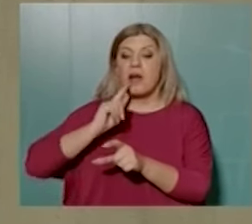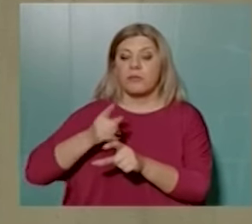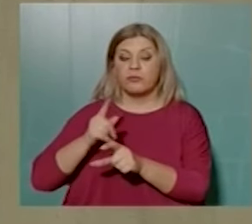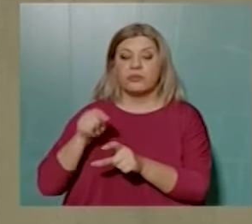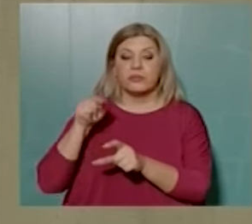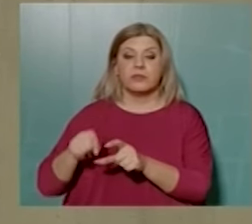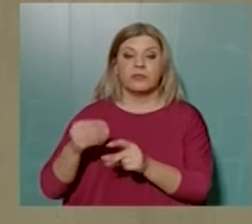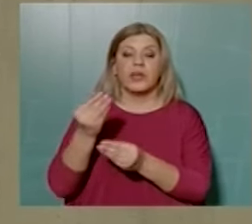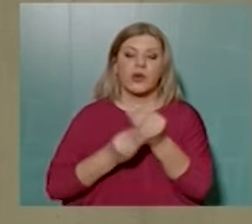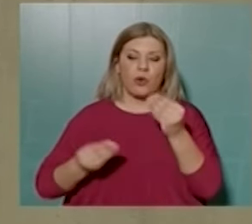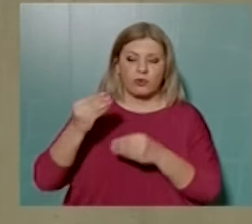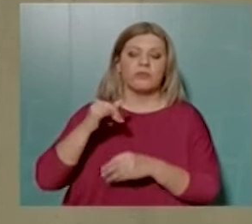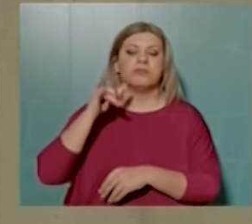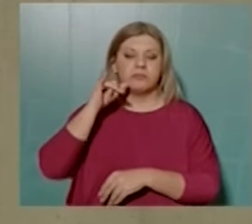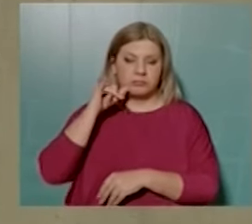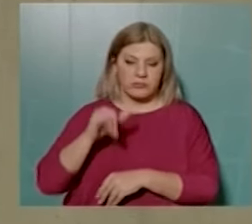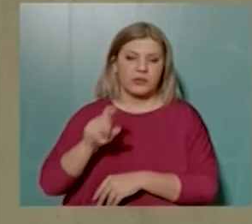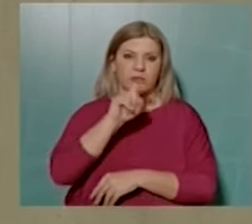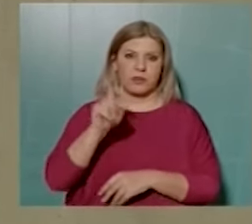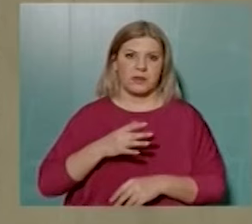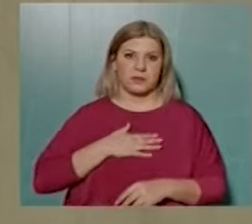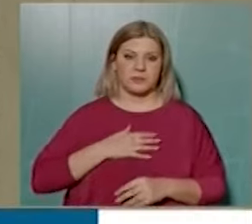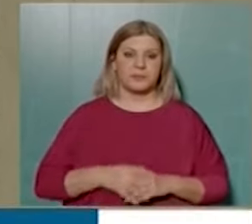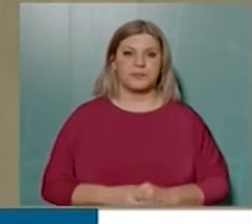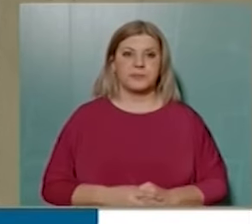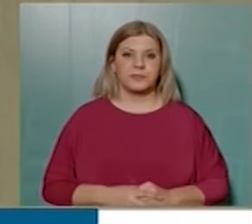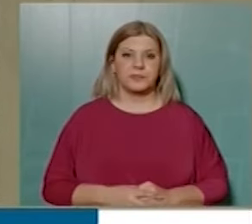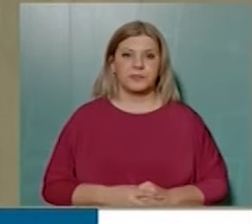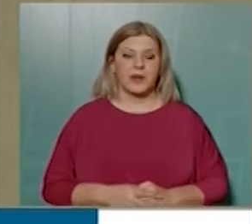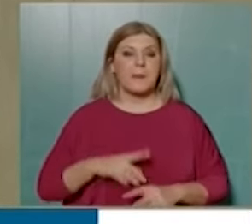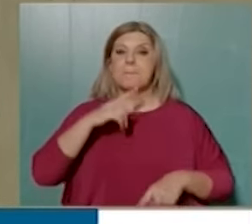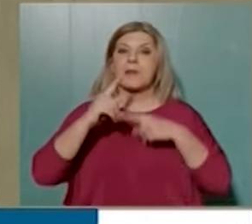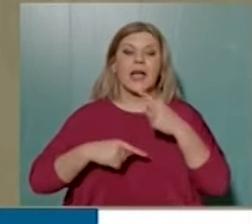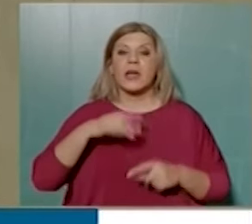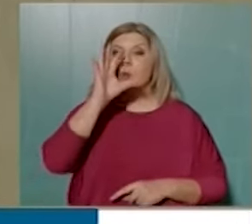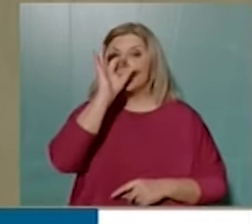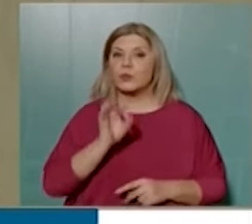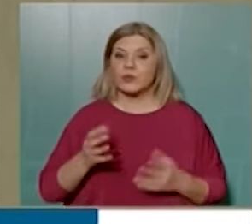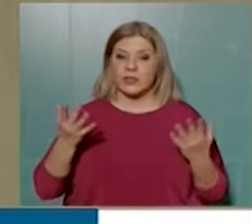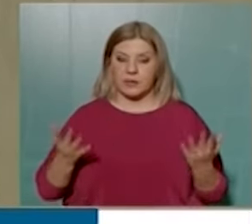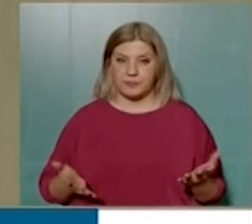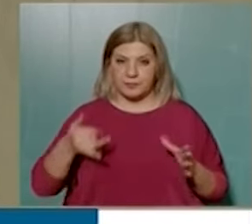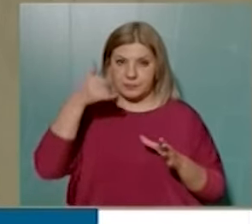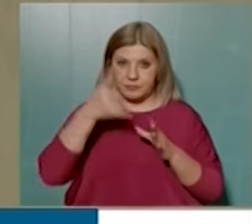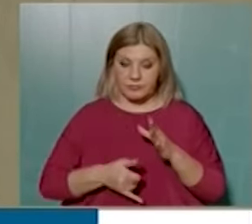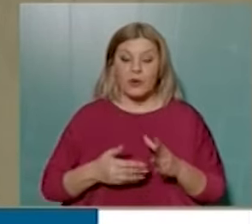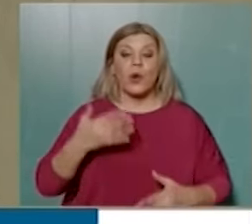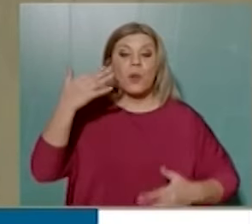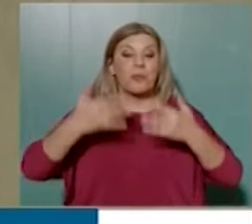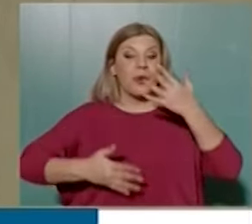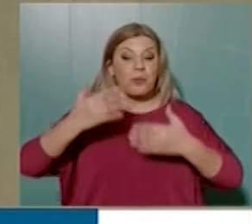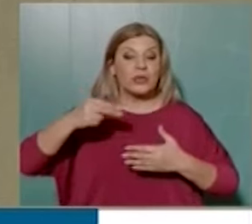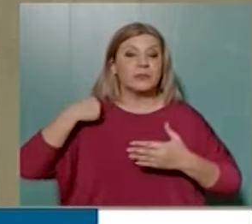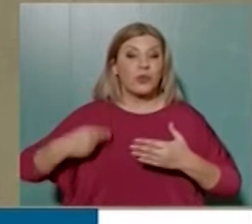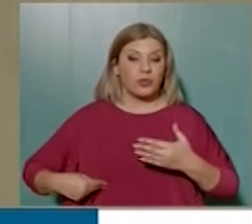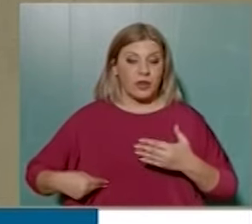που χειροτερεύουν διαρκώς τη ζωή μας ποια είναι η ουσία η ουσία είναι ότι οι προϋπολογισμοί των